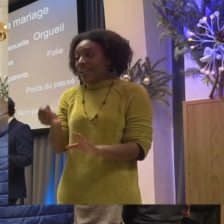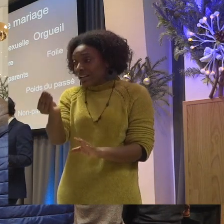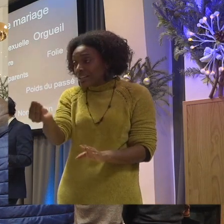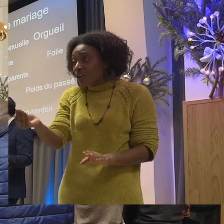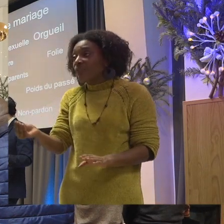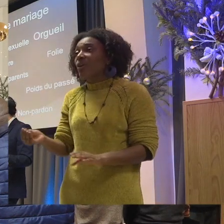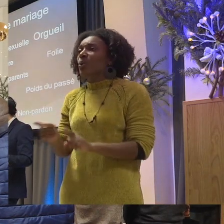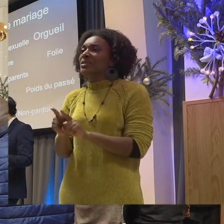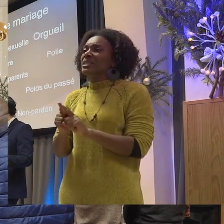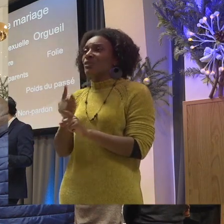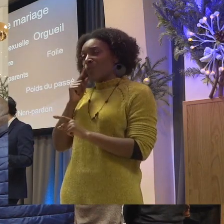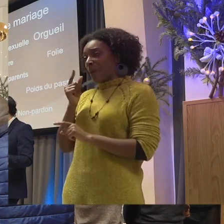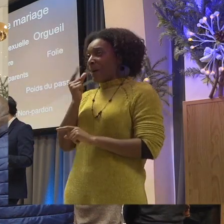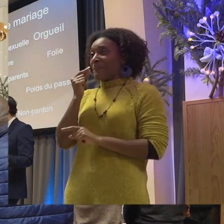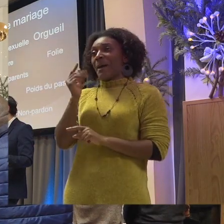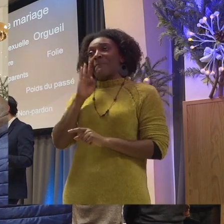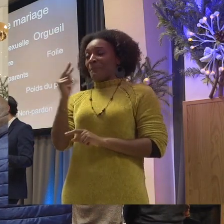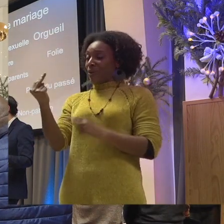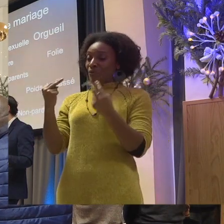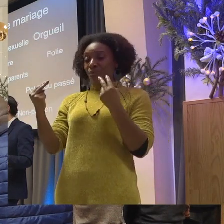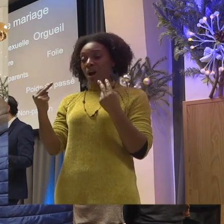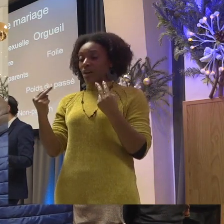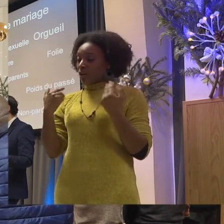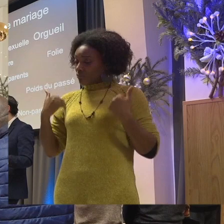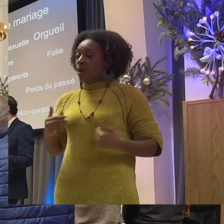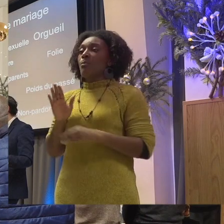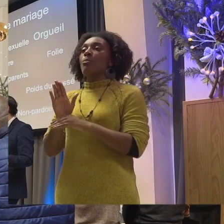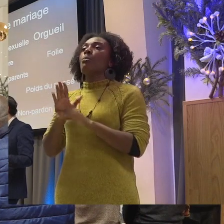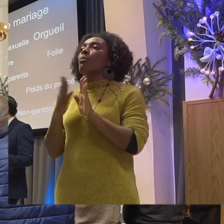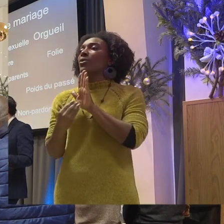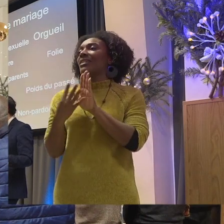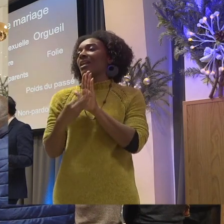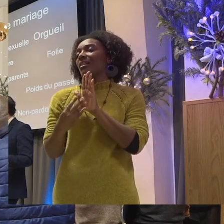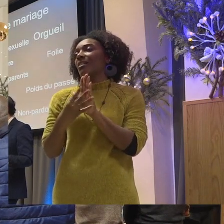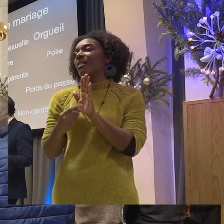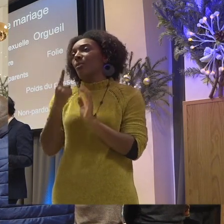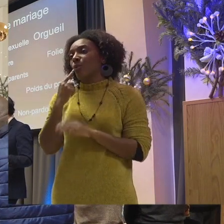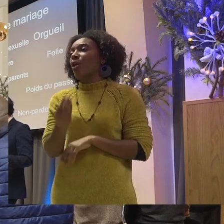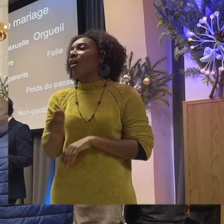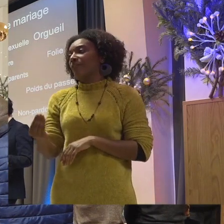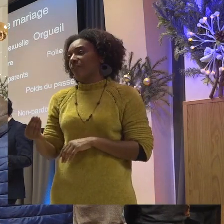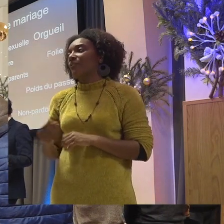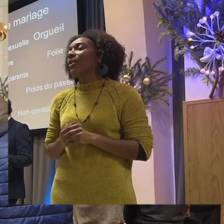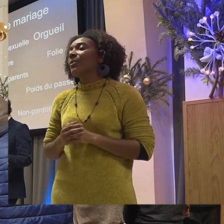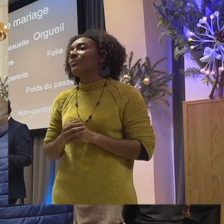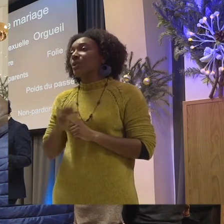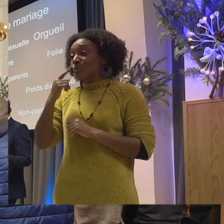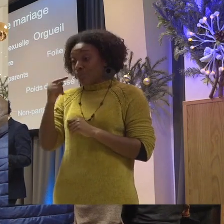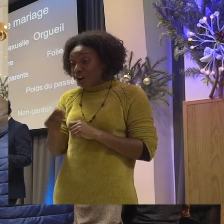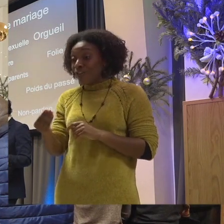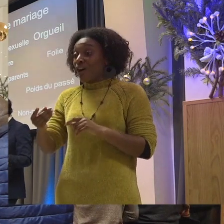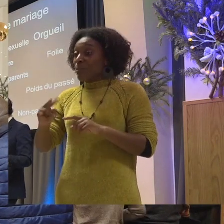soit un modèle pour le futur, pour les enfants que tu leur as donnés, Seigneur, afin que ton nom soit transmis de génération en